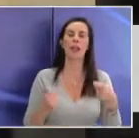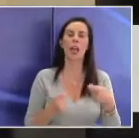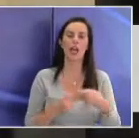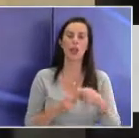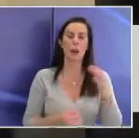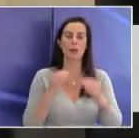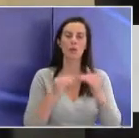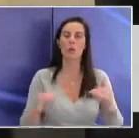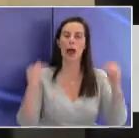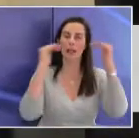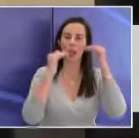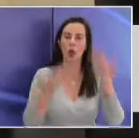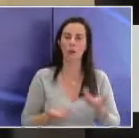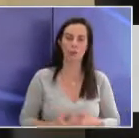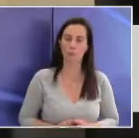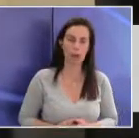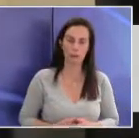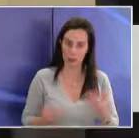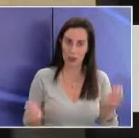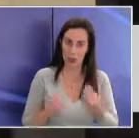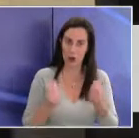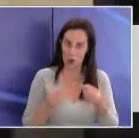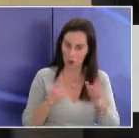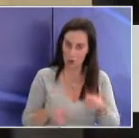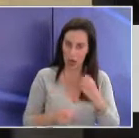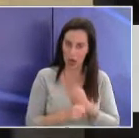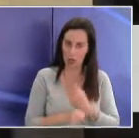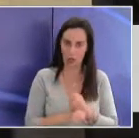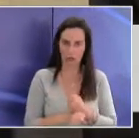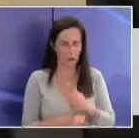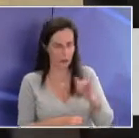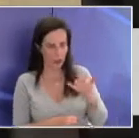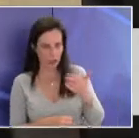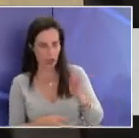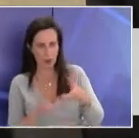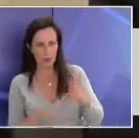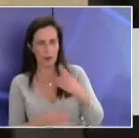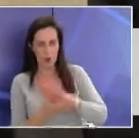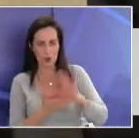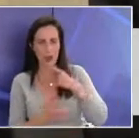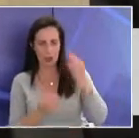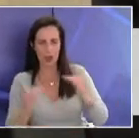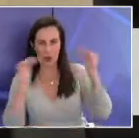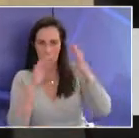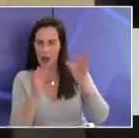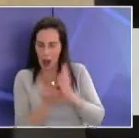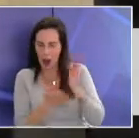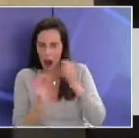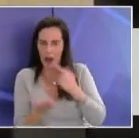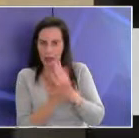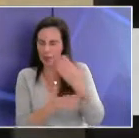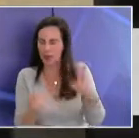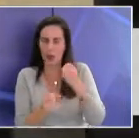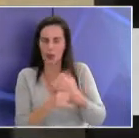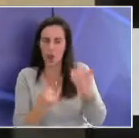להליכה לבגץ עם החוק הזה, זה משהו שנשקל בחשבון? כן, זו גם אפשרות, פשוט להגיד לבגץ את האמת, אין קונסטלציה פוליטית להעביר את